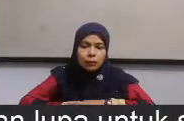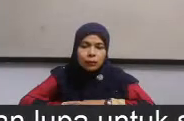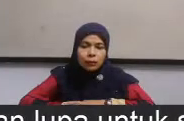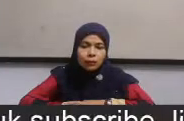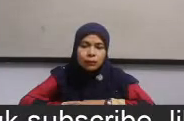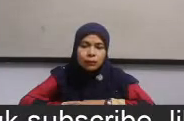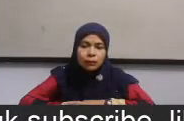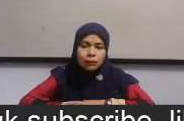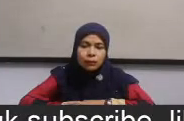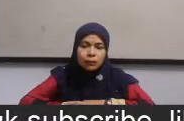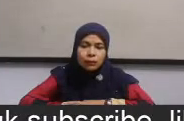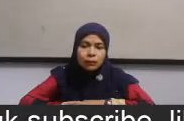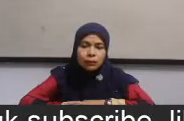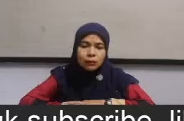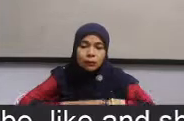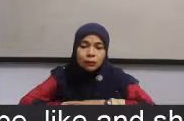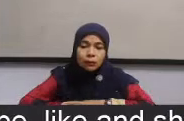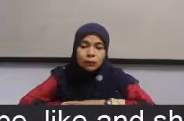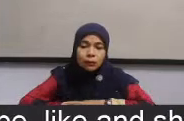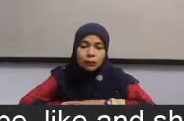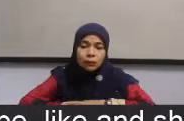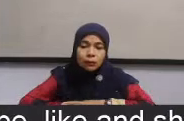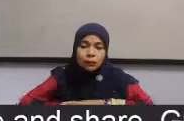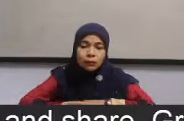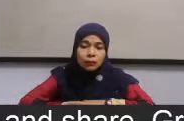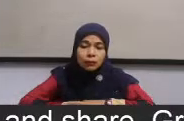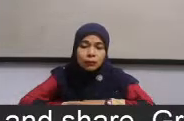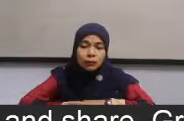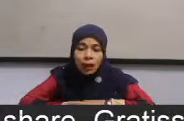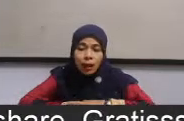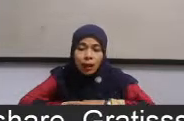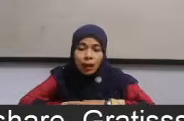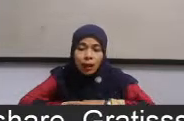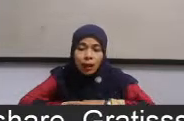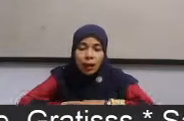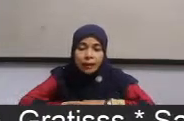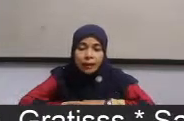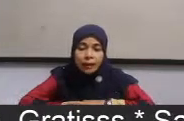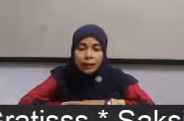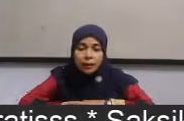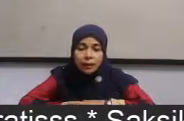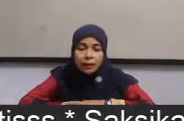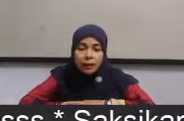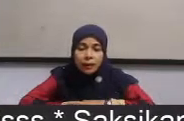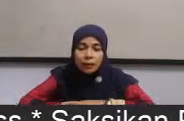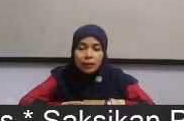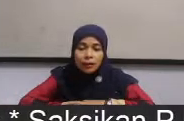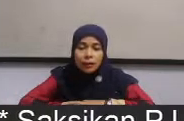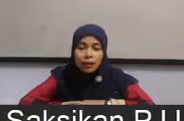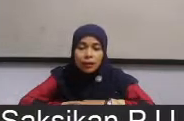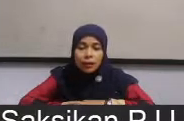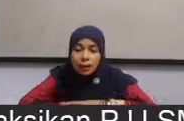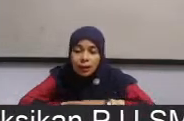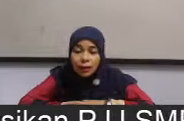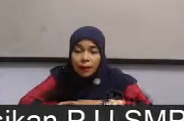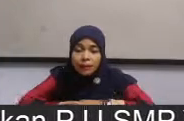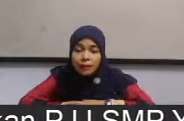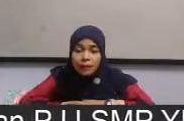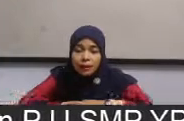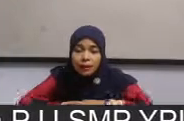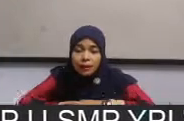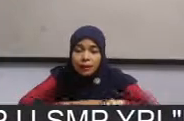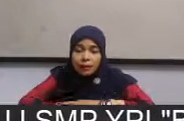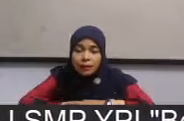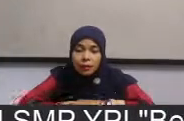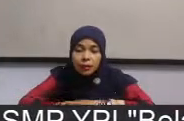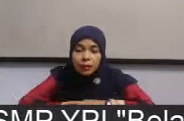Google aku mau Hai apa saja Hah apa